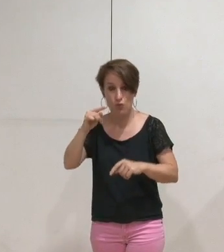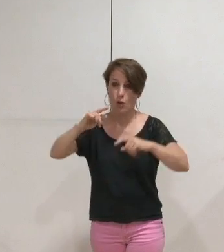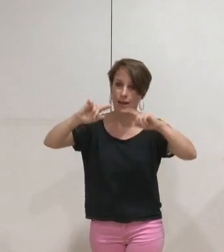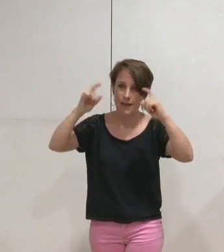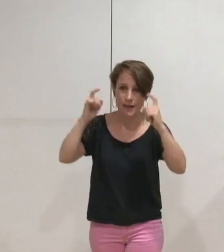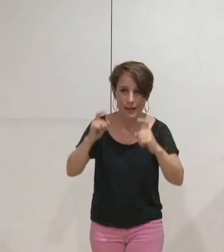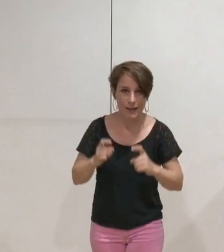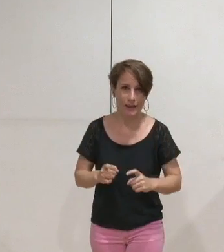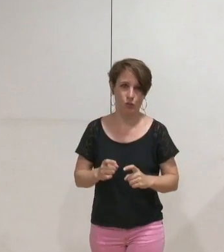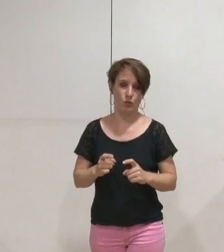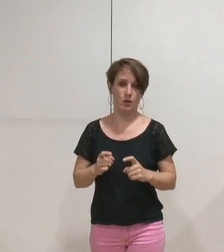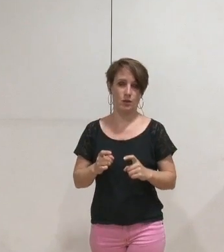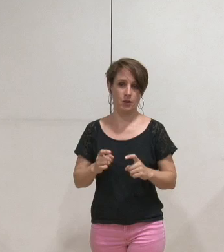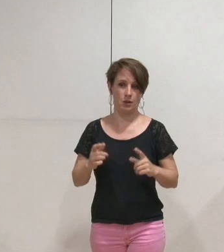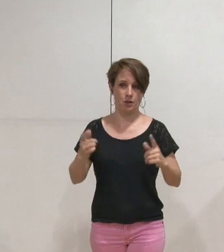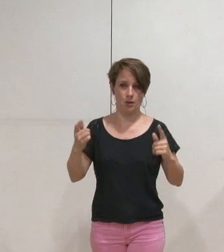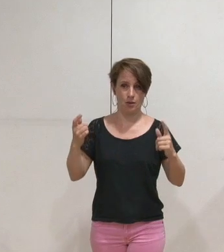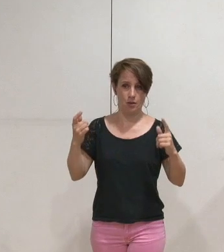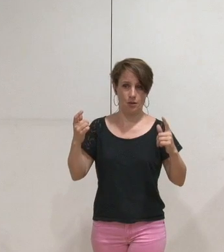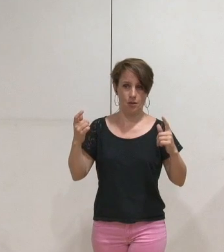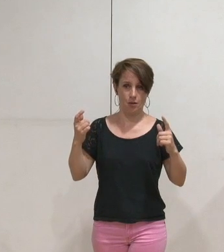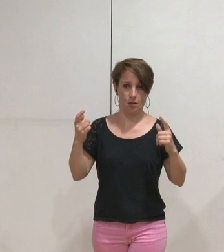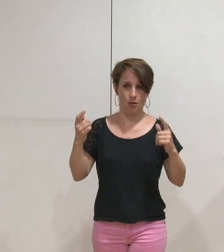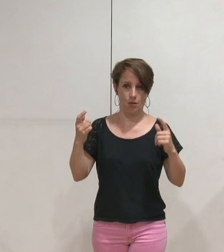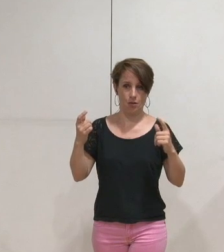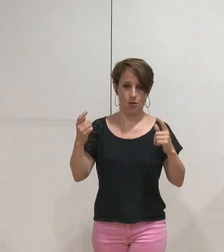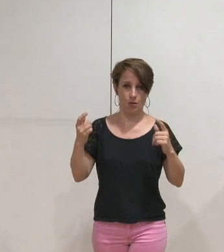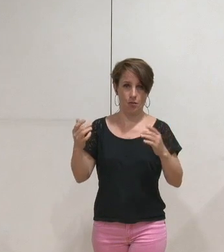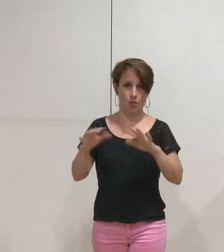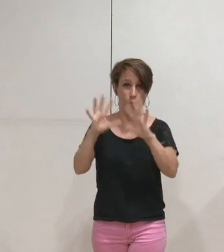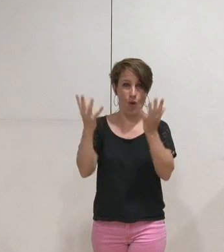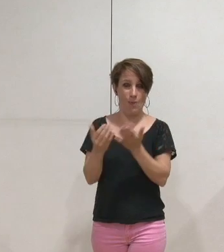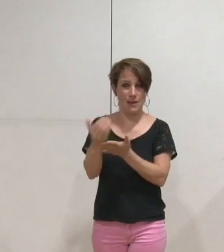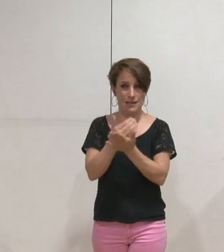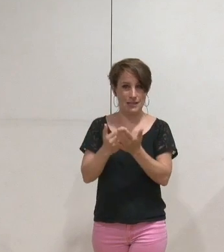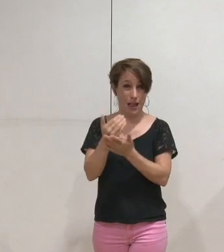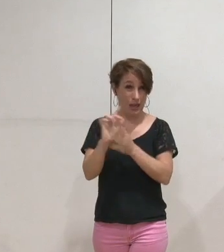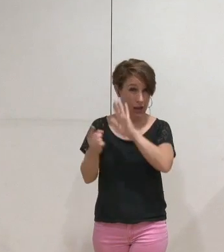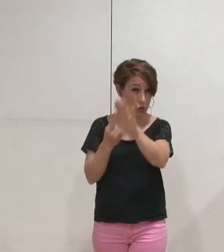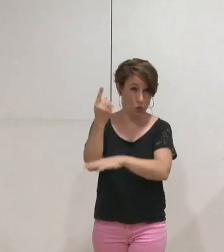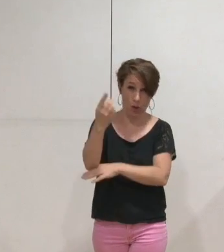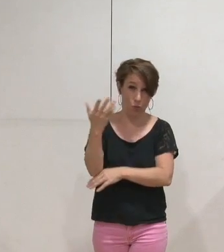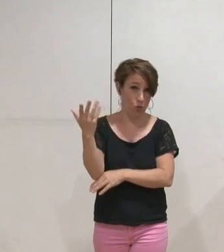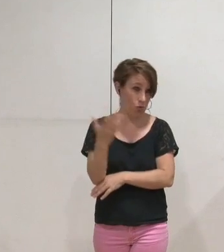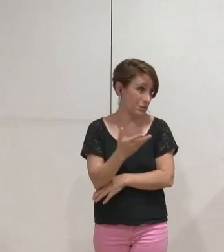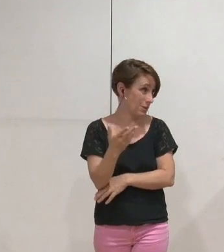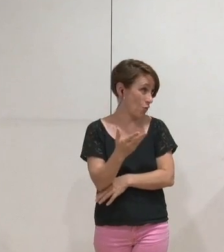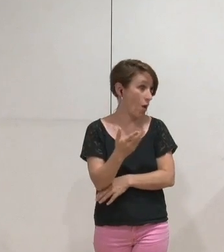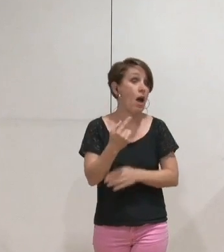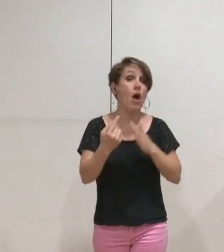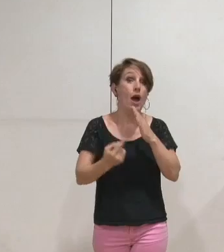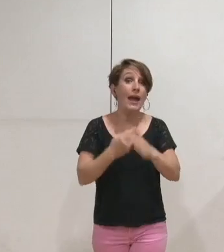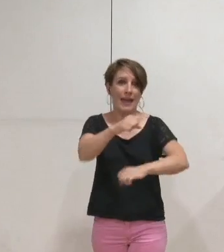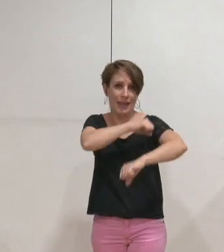et durablement la masse salariale c'est la réorganisation le